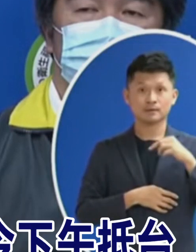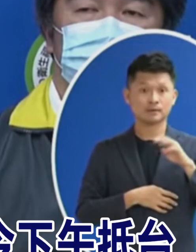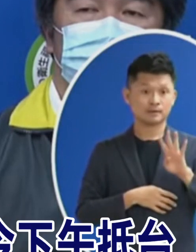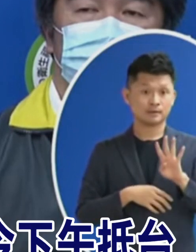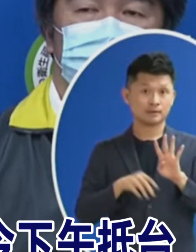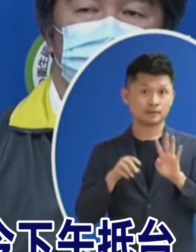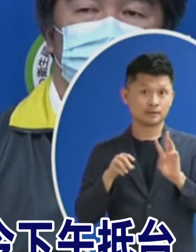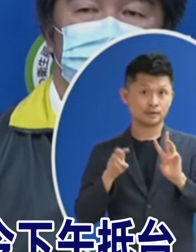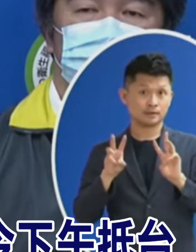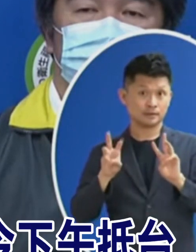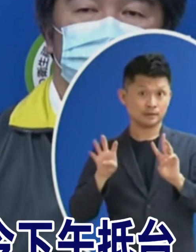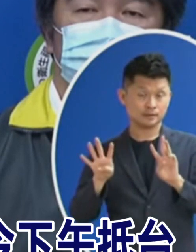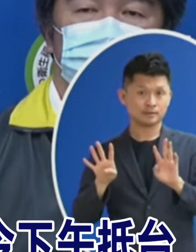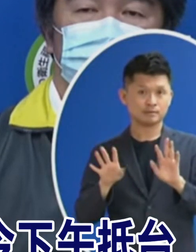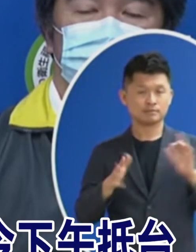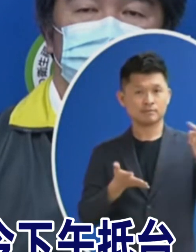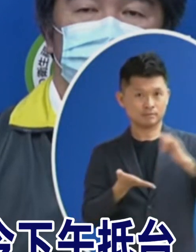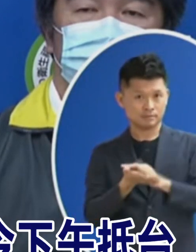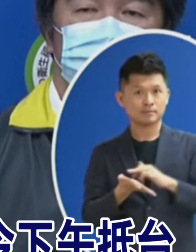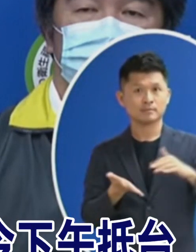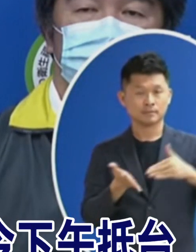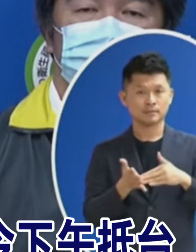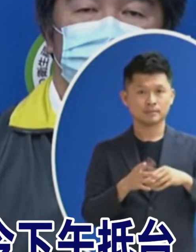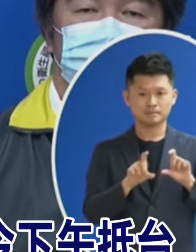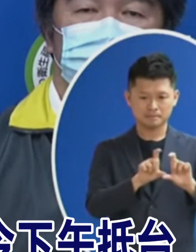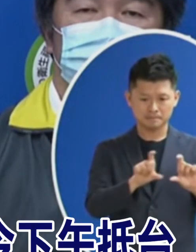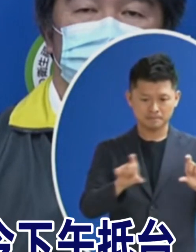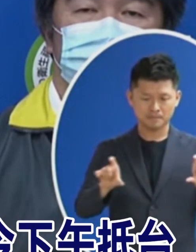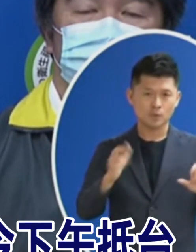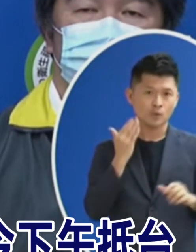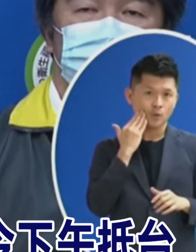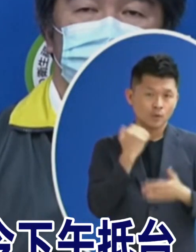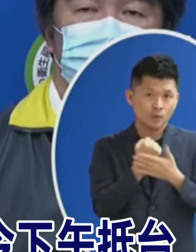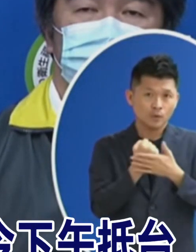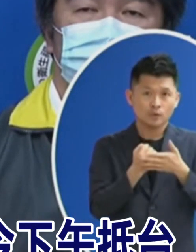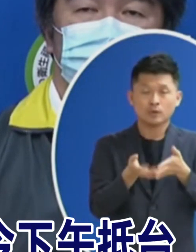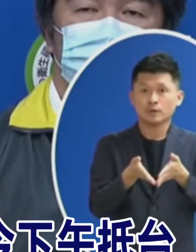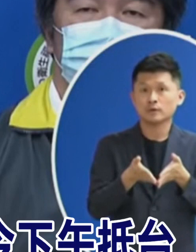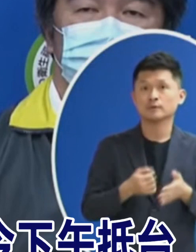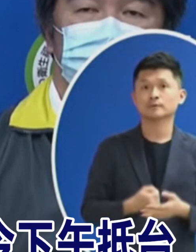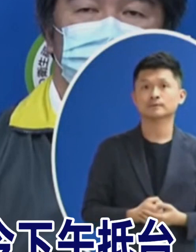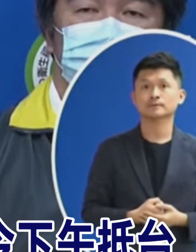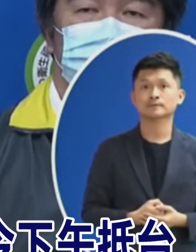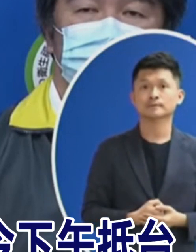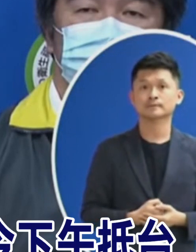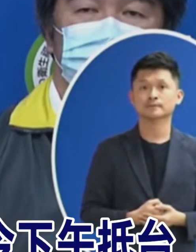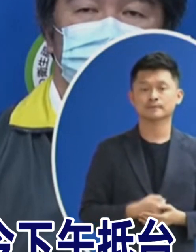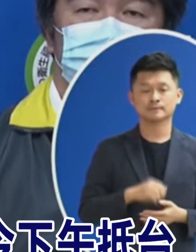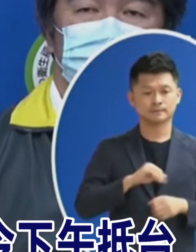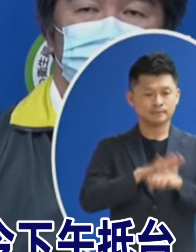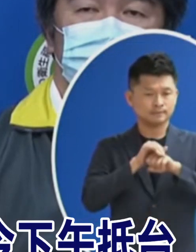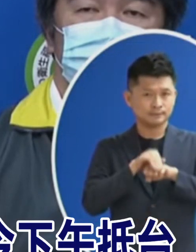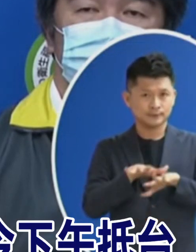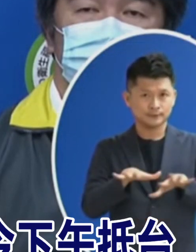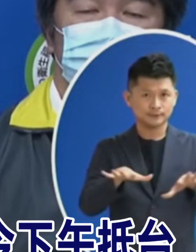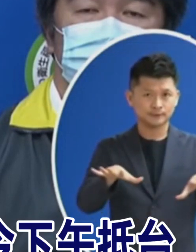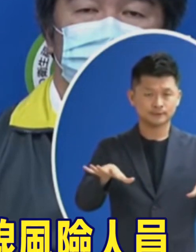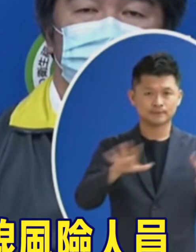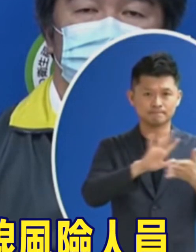那我们希望这些疫苗都是非常珍贵的。那由于整个的一个疫情的一个变